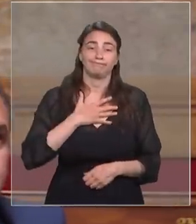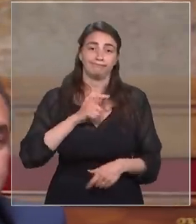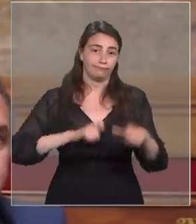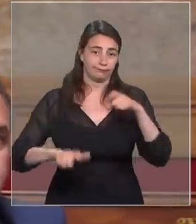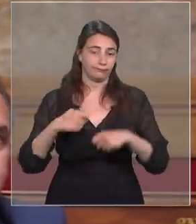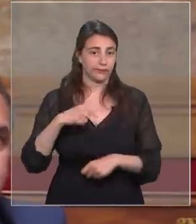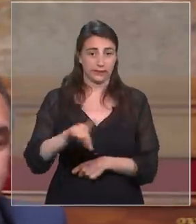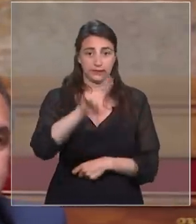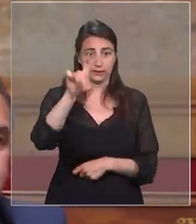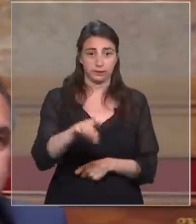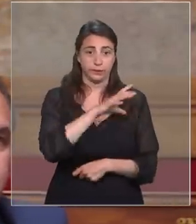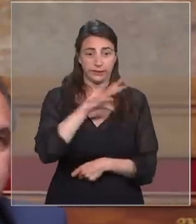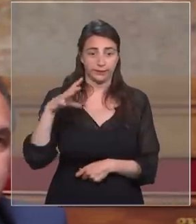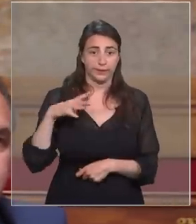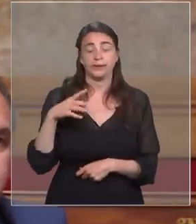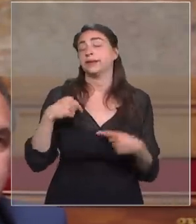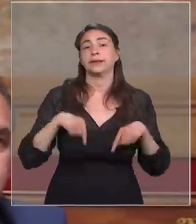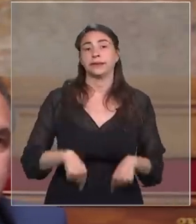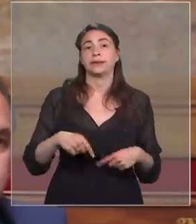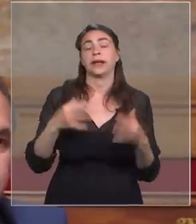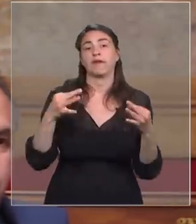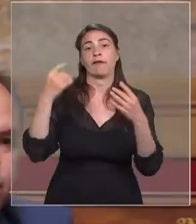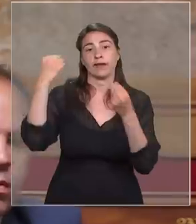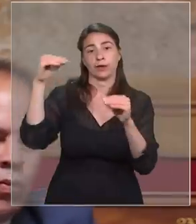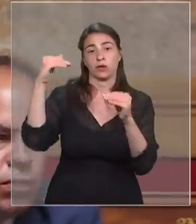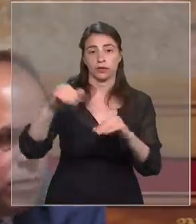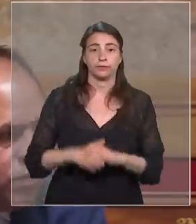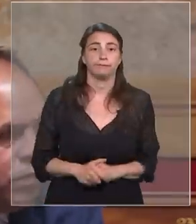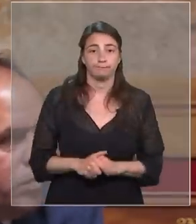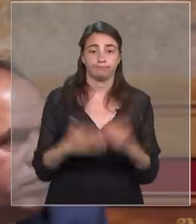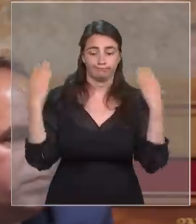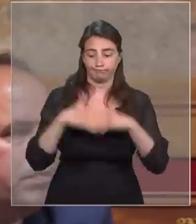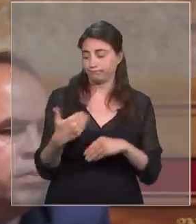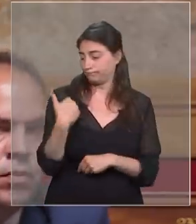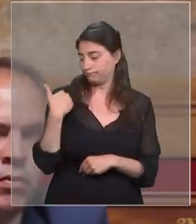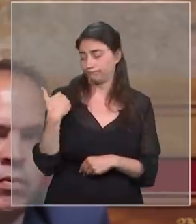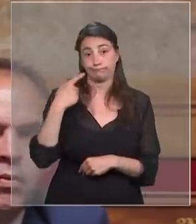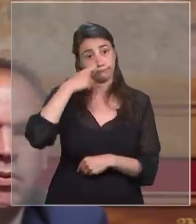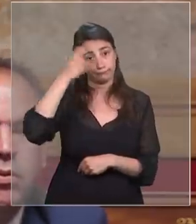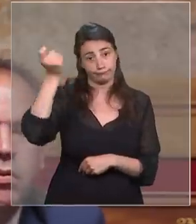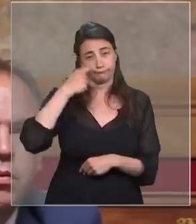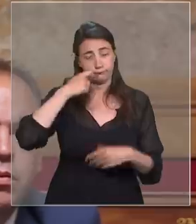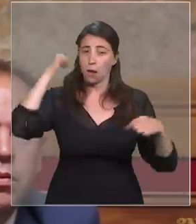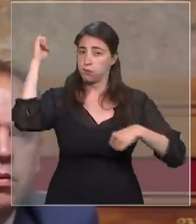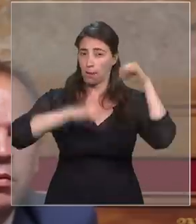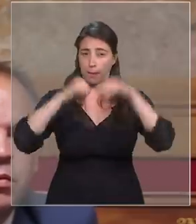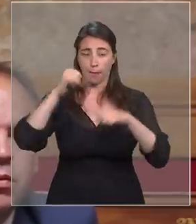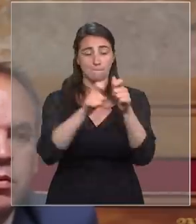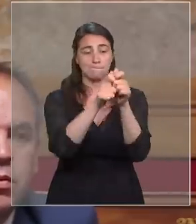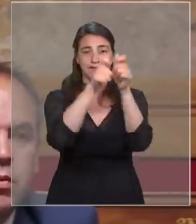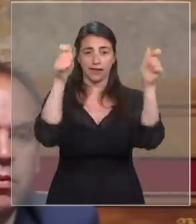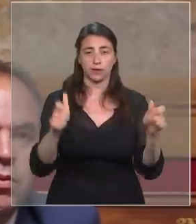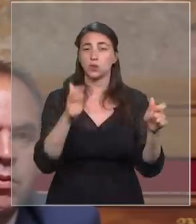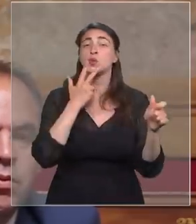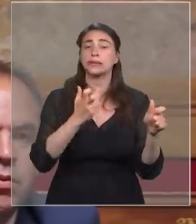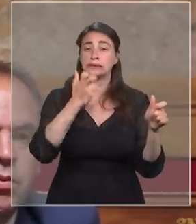question s'adresse à madame la ministre des Affaires étrangères. Cette nuit en Ukraine, un sabotage a détruit partiellement une infrastructure civile